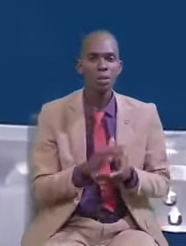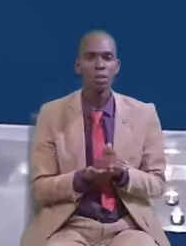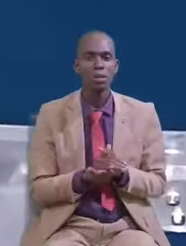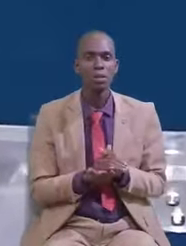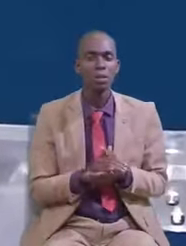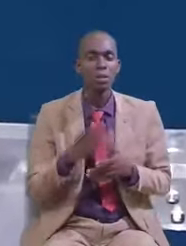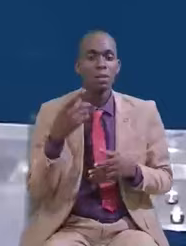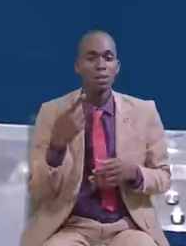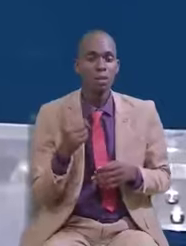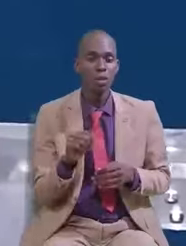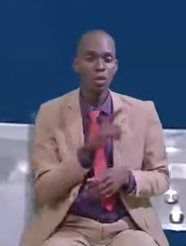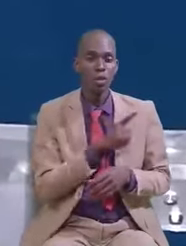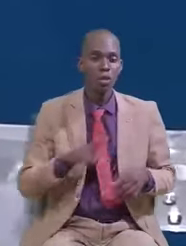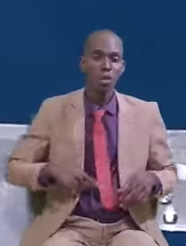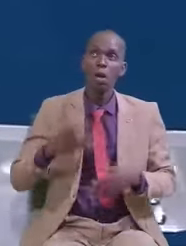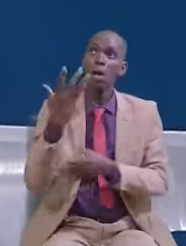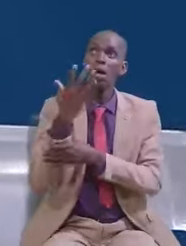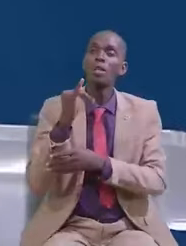le Seigneur étend la main vers vous.